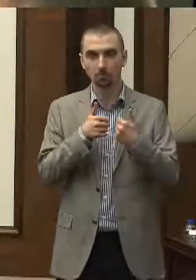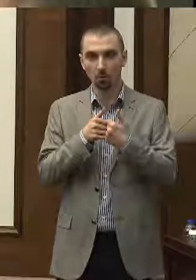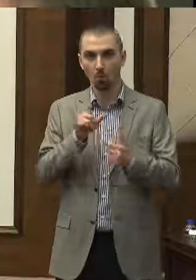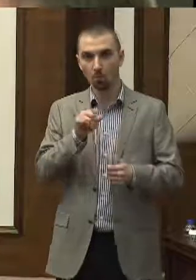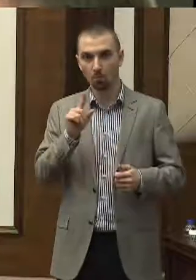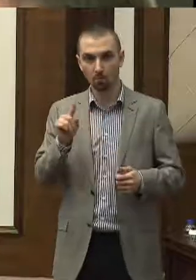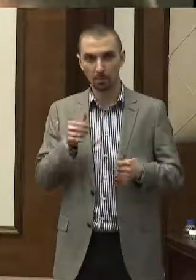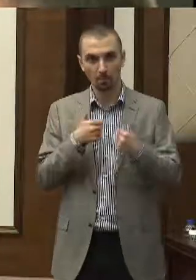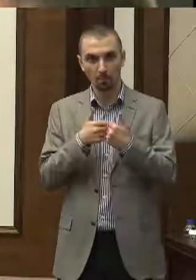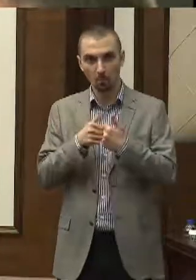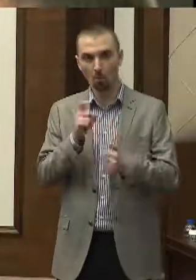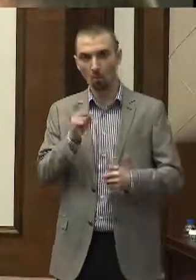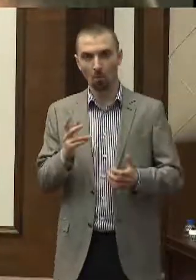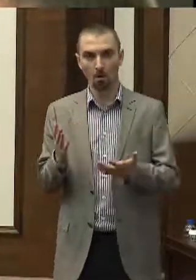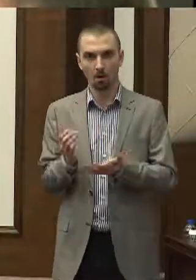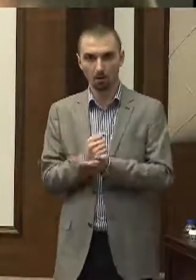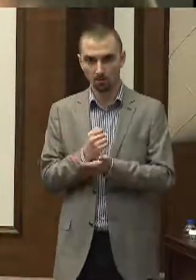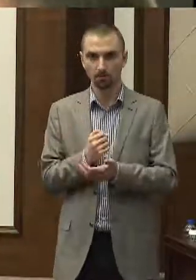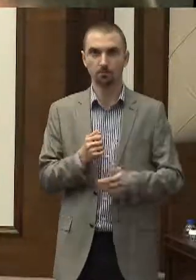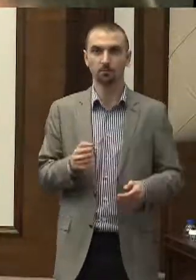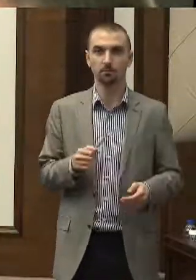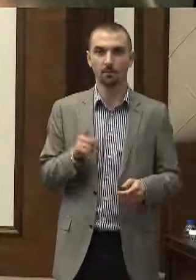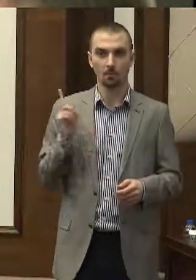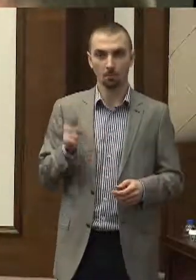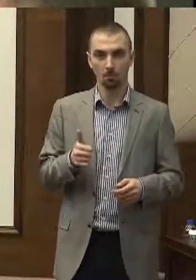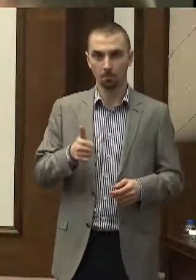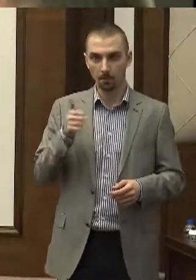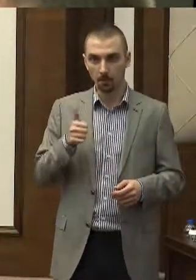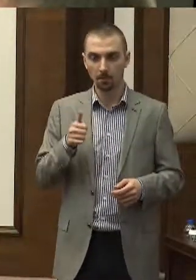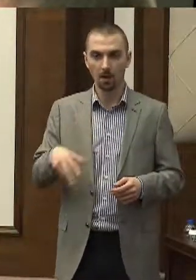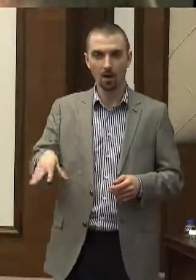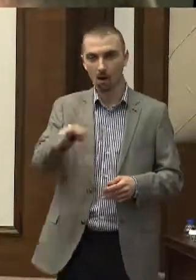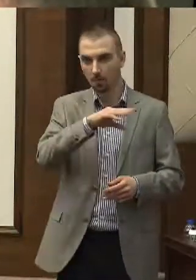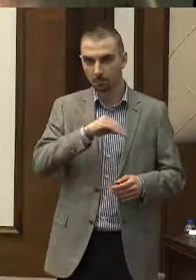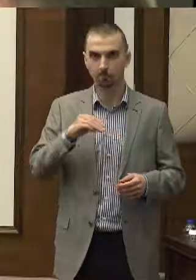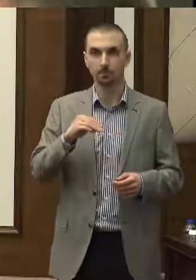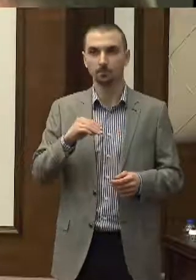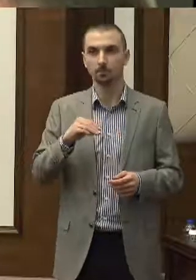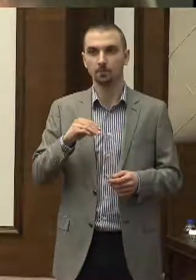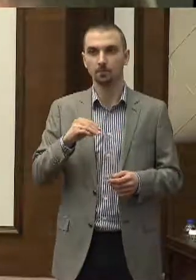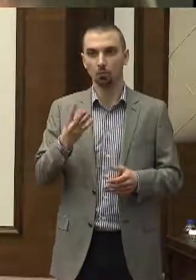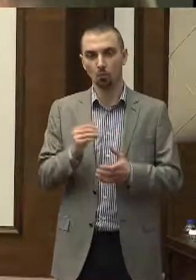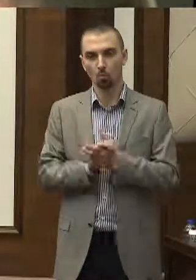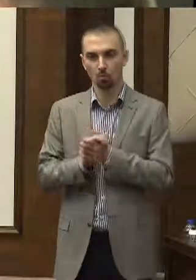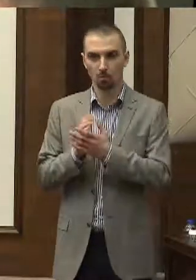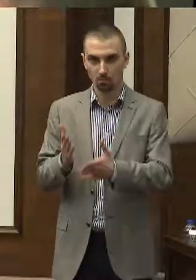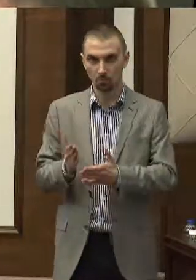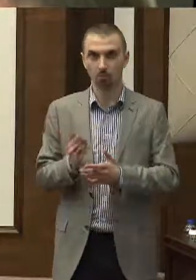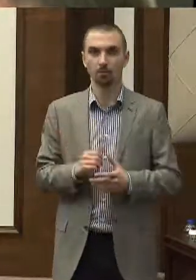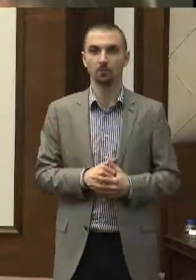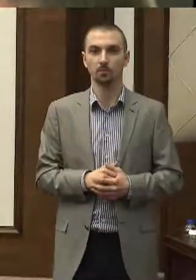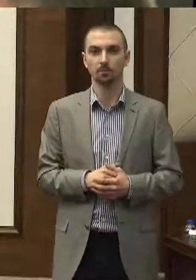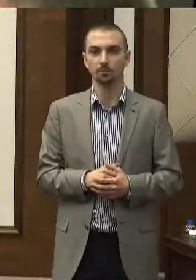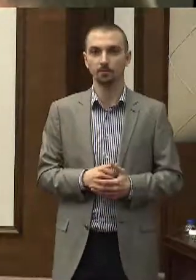maçın 9'unu kazandı. Başta Sayın Başkanımızı ve emeği geçen tüm arkadaşlarımızı kutluyorum. Bununla ilgili